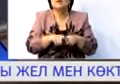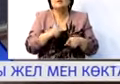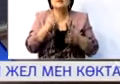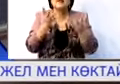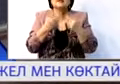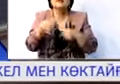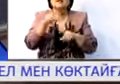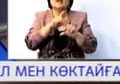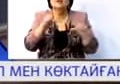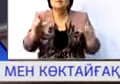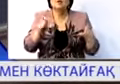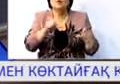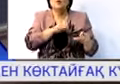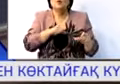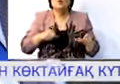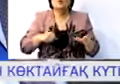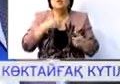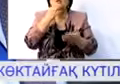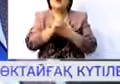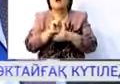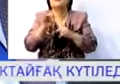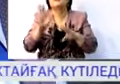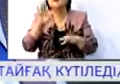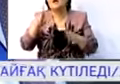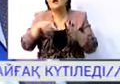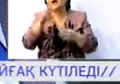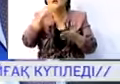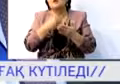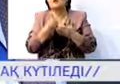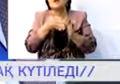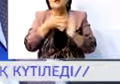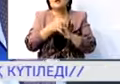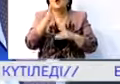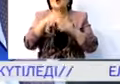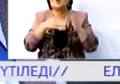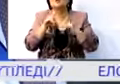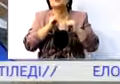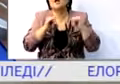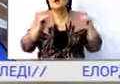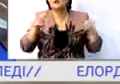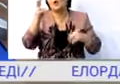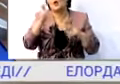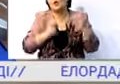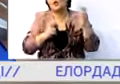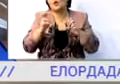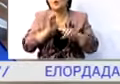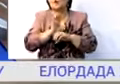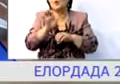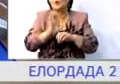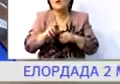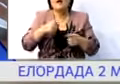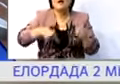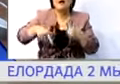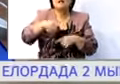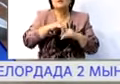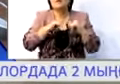статистика департаментіне өзінің несін тапсыратын болды. Қала бюджетінің игерілуі, құрылыс көлемін арттыру, өнеркәсіп өнімдерін өндіру,